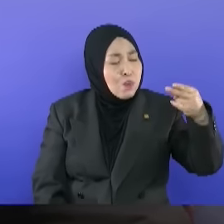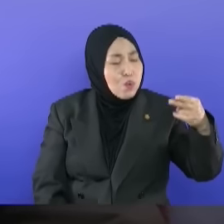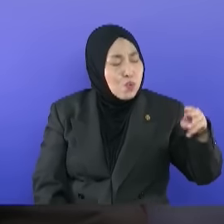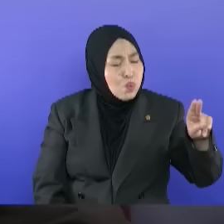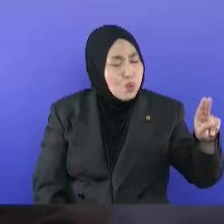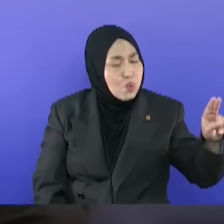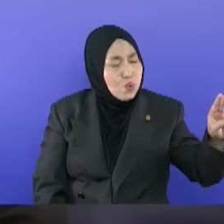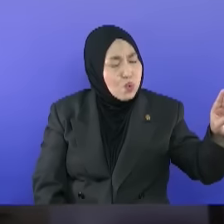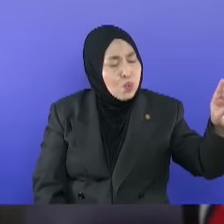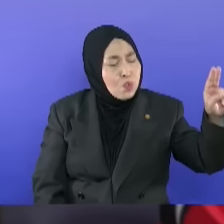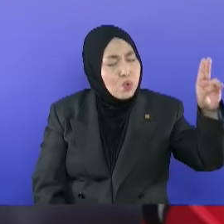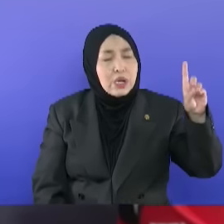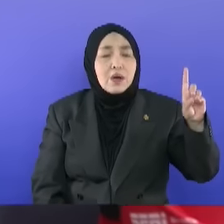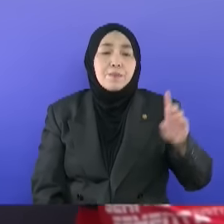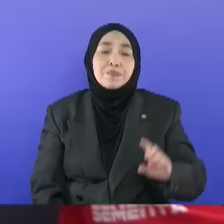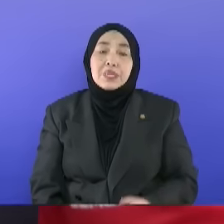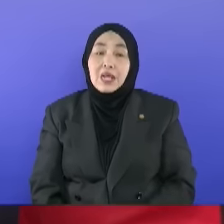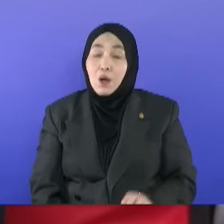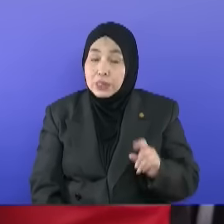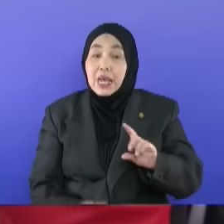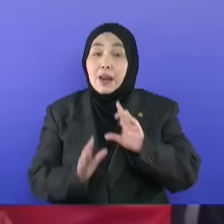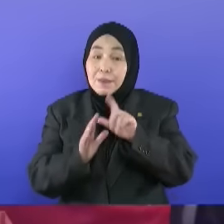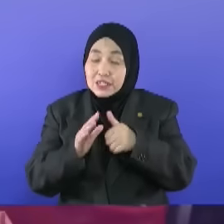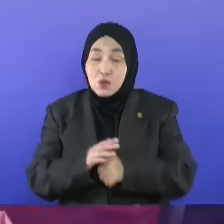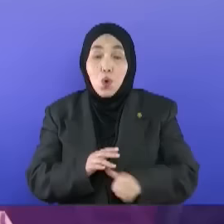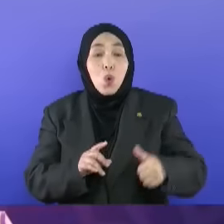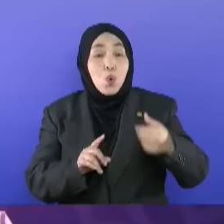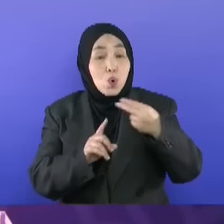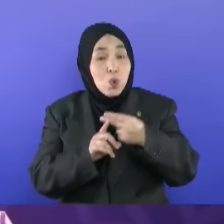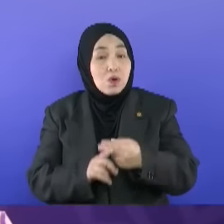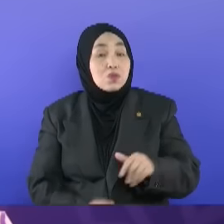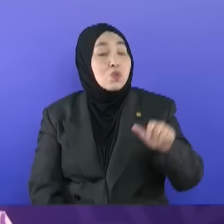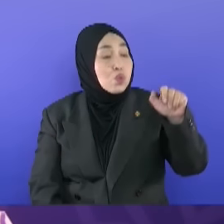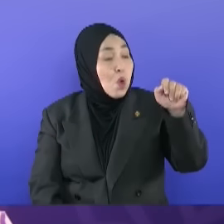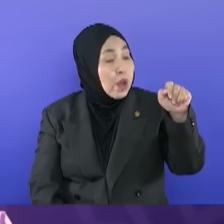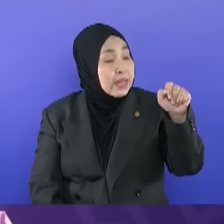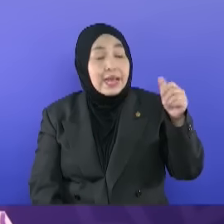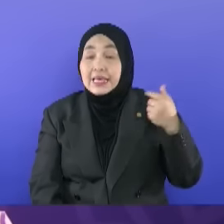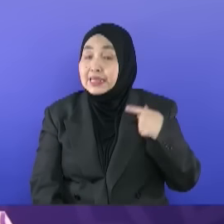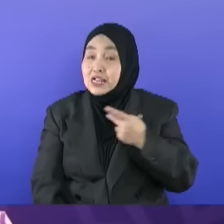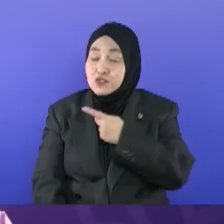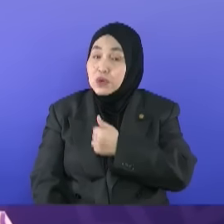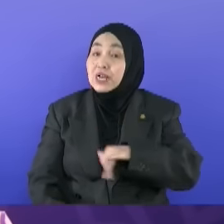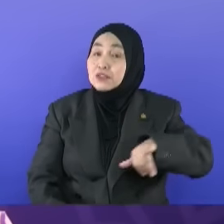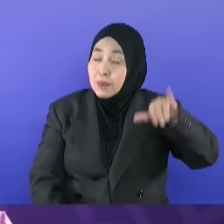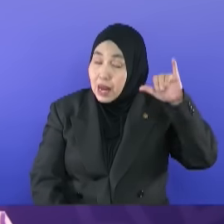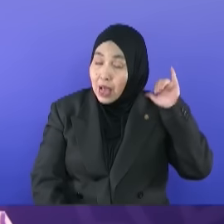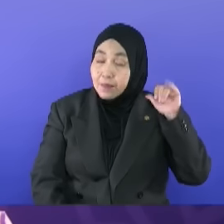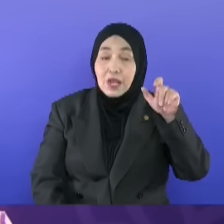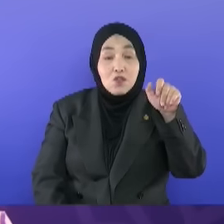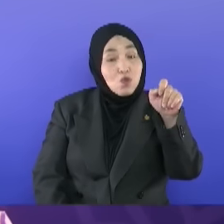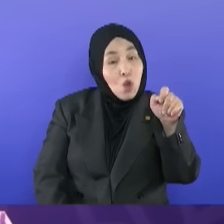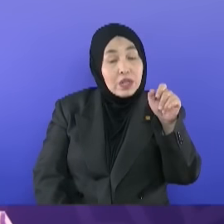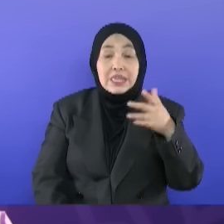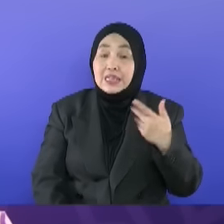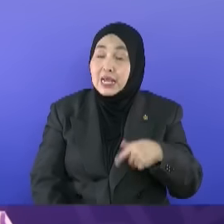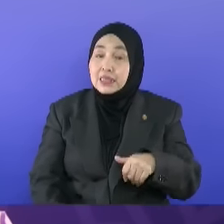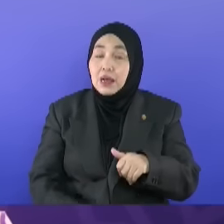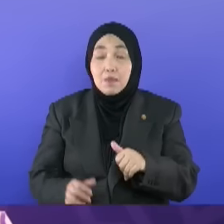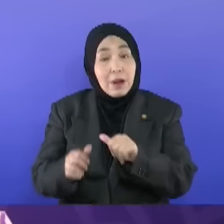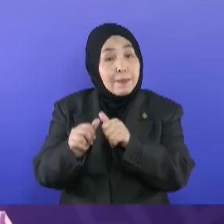yaud. Kemudian huruf dad yang telah kita bicarakan semalam, huruf dad yang mana